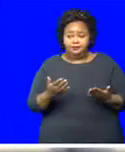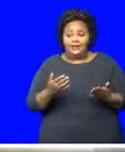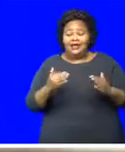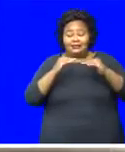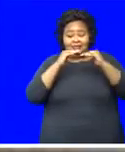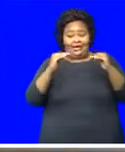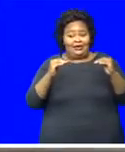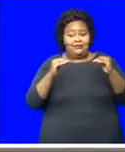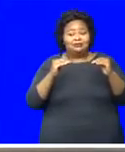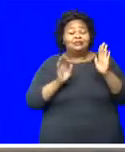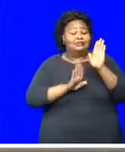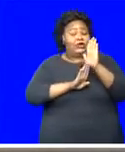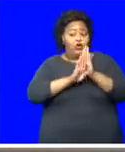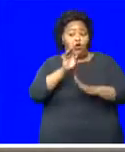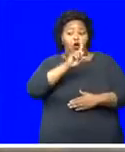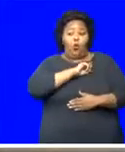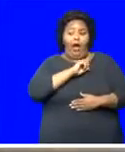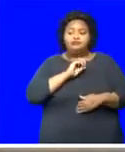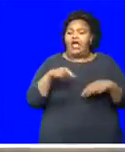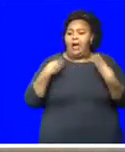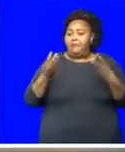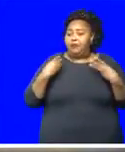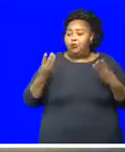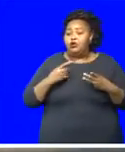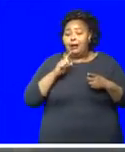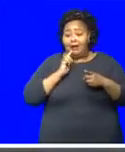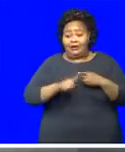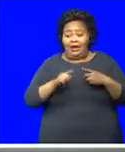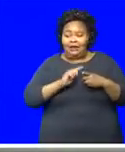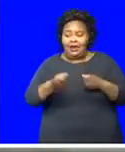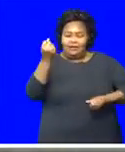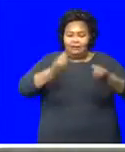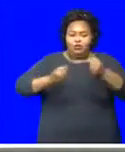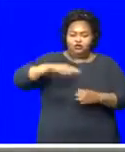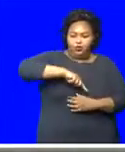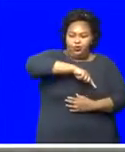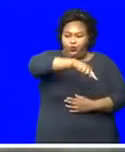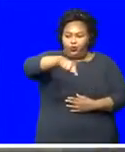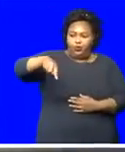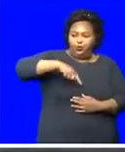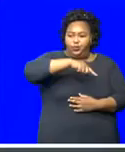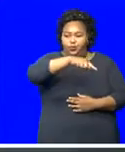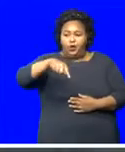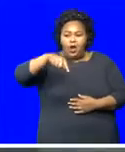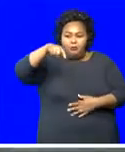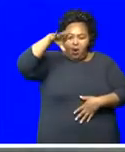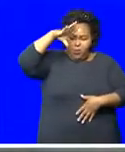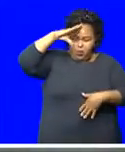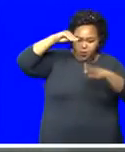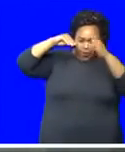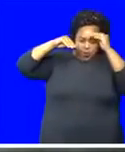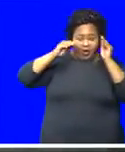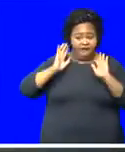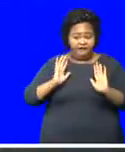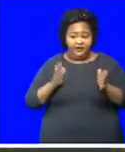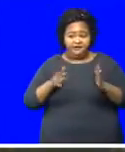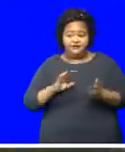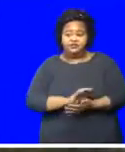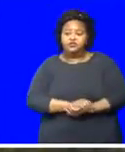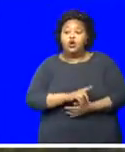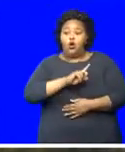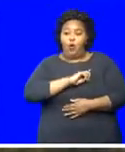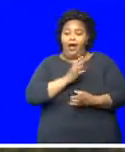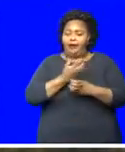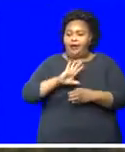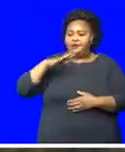spinako bafundzile futhi ngiyabonga lo ukuthi bayafuna lo computer nalabo bodi lesibabitile especially abase